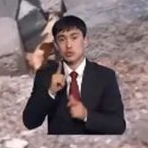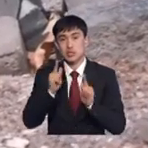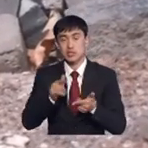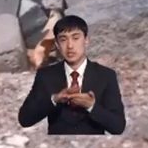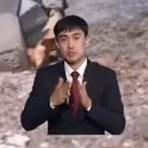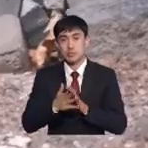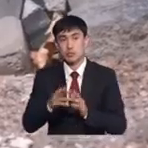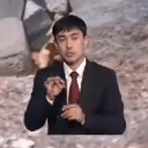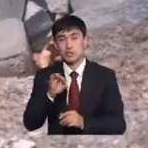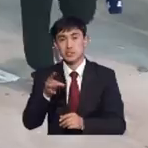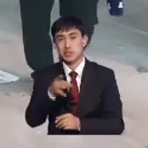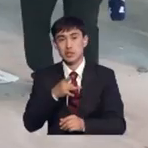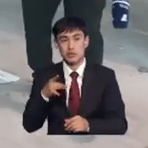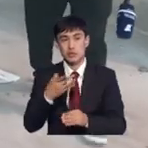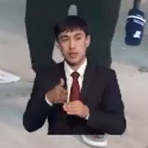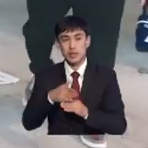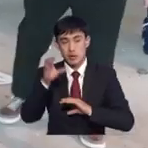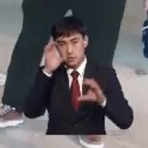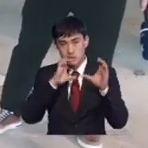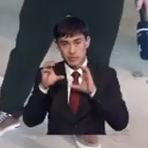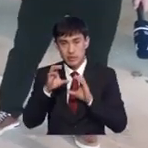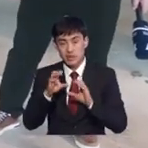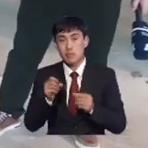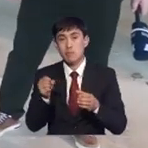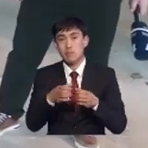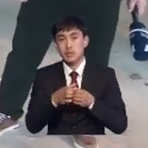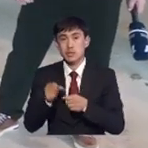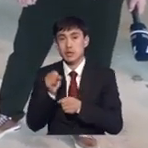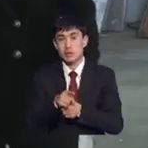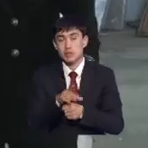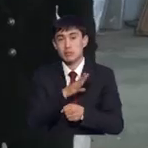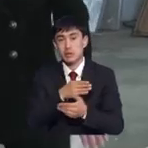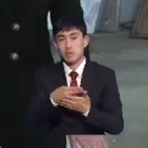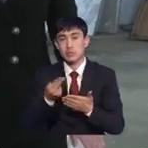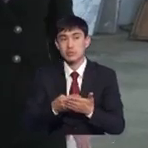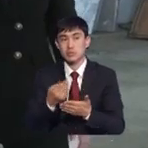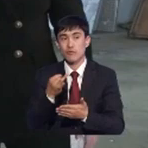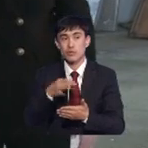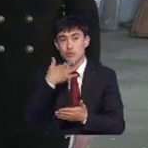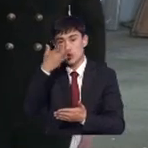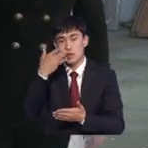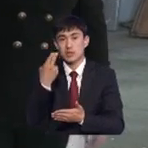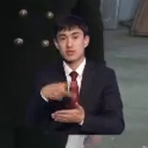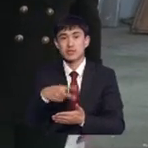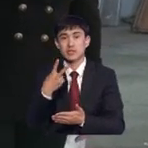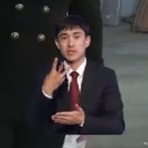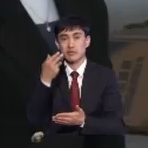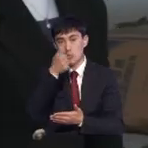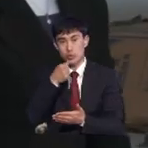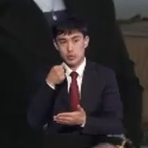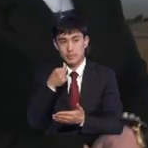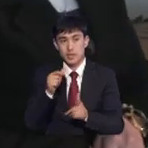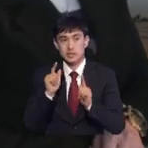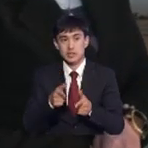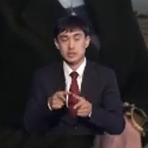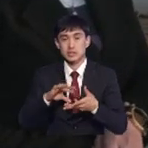соглашение между Имбекшиказахским районным отделом образования и подрядной компанией было подписано в июле 2023 года.